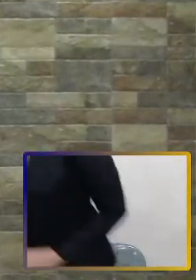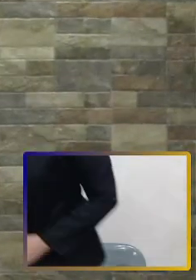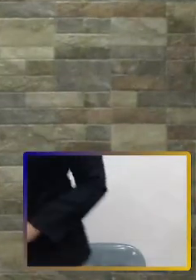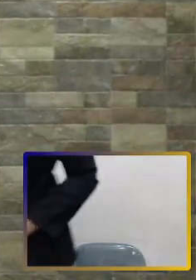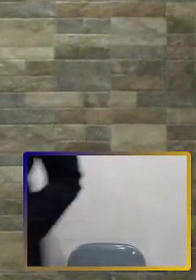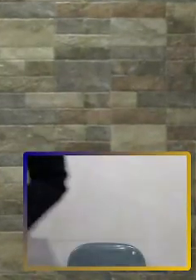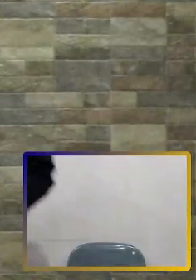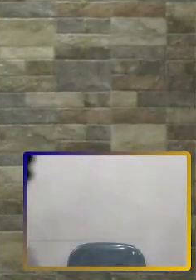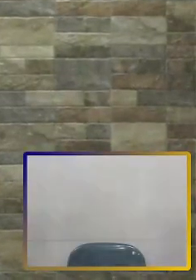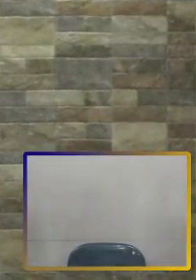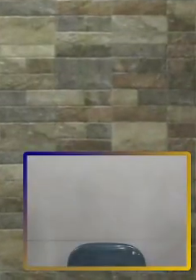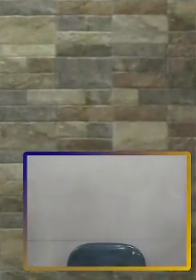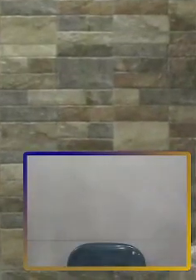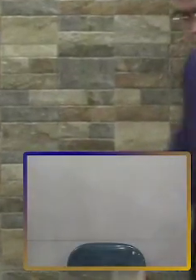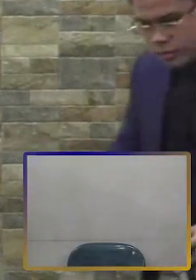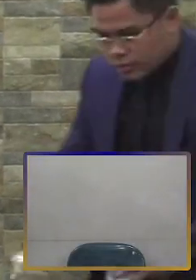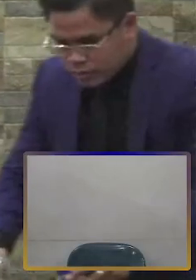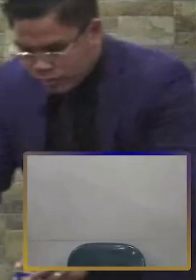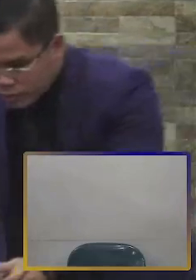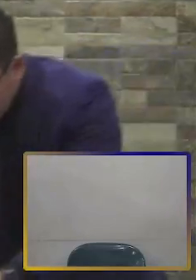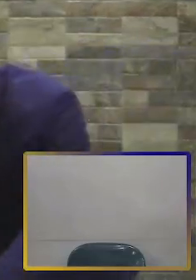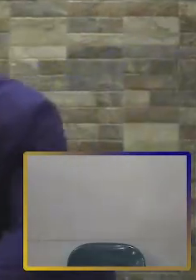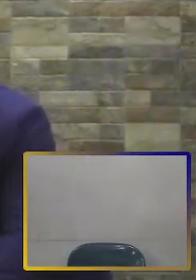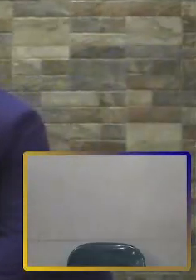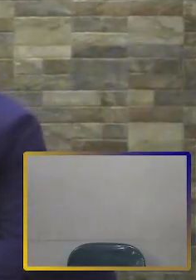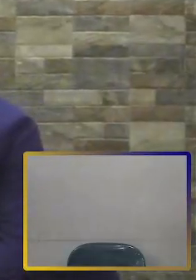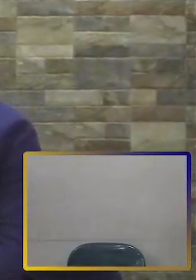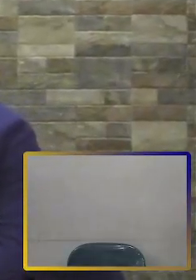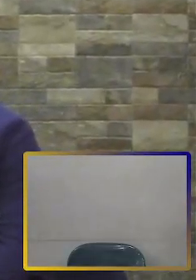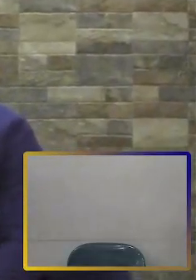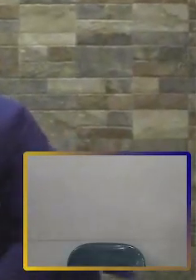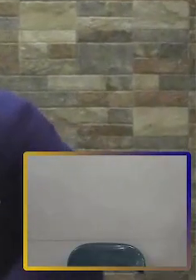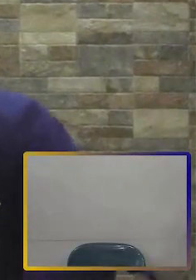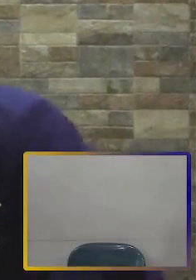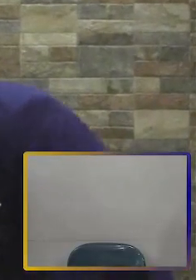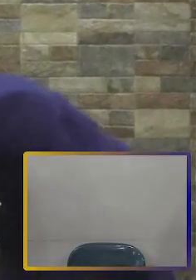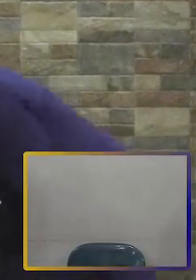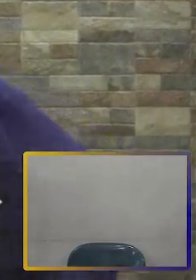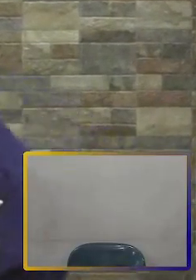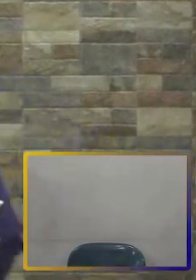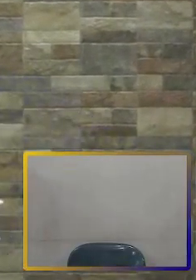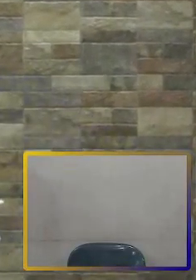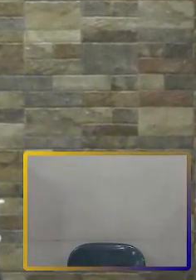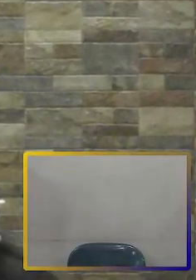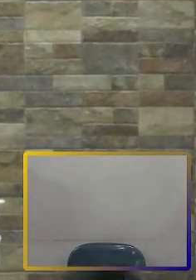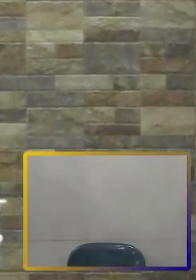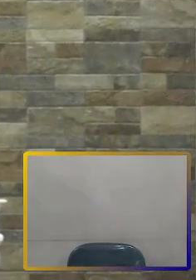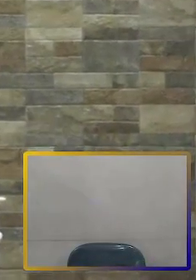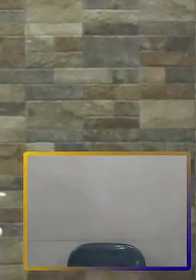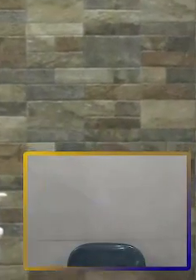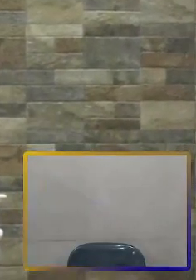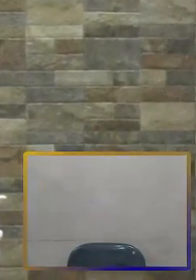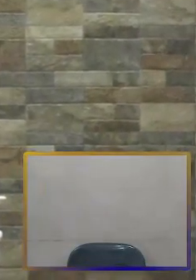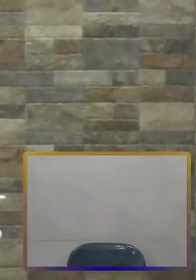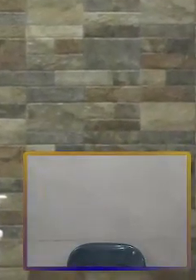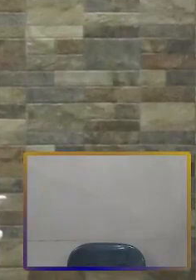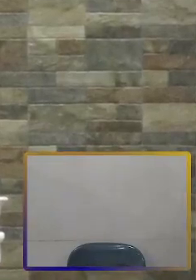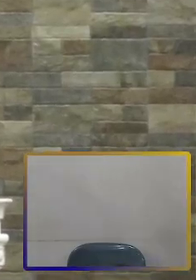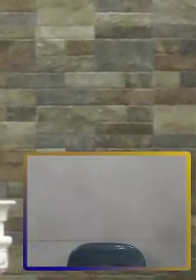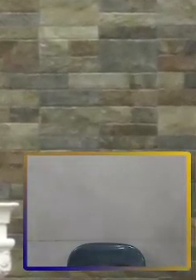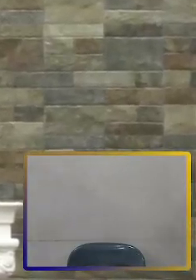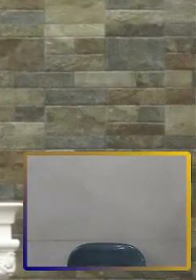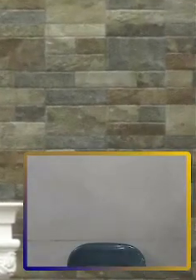choire and I believe that the specials also gave us a prepared us bread and prepared us